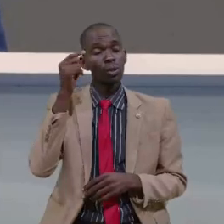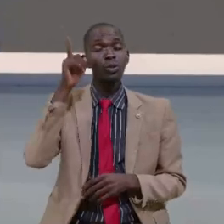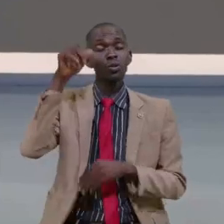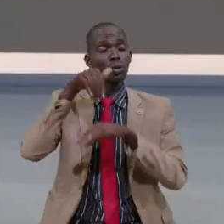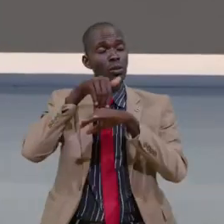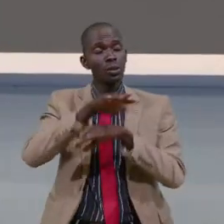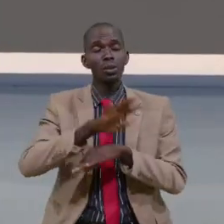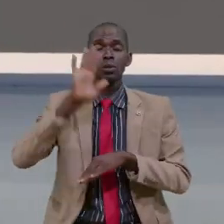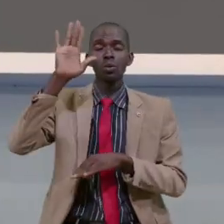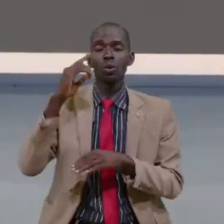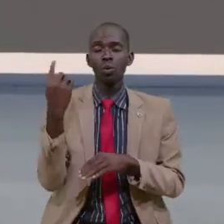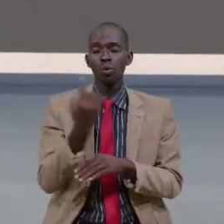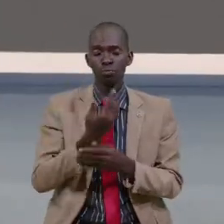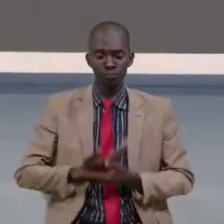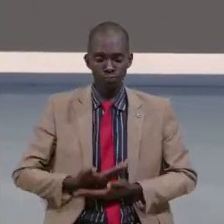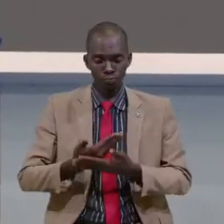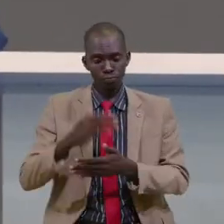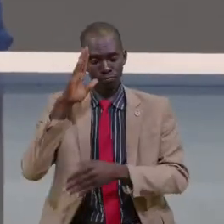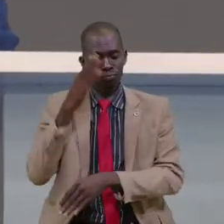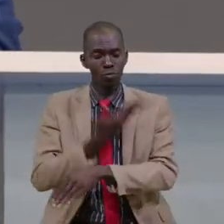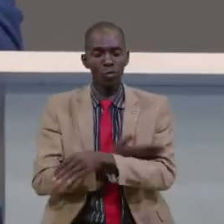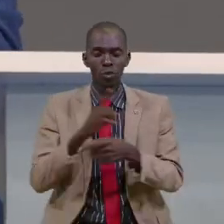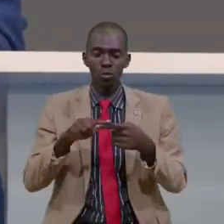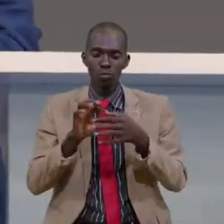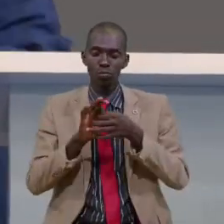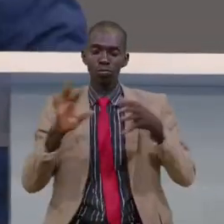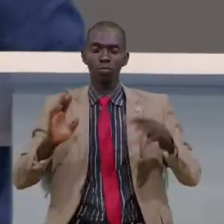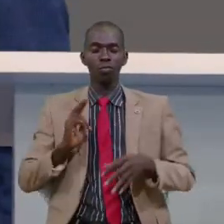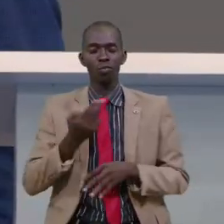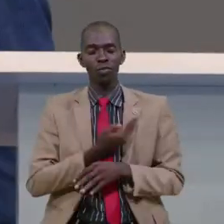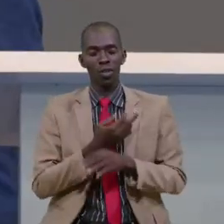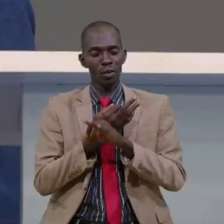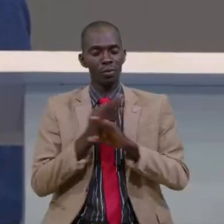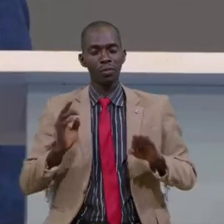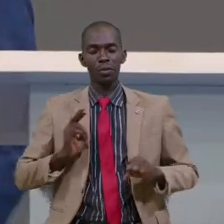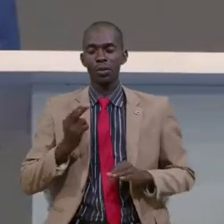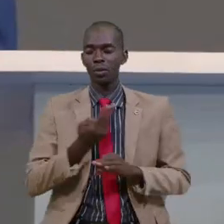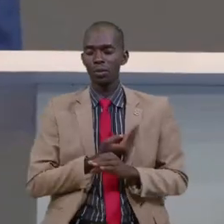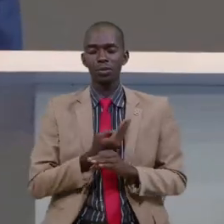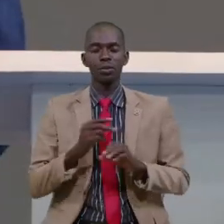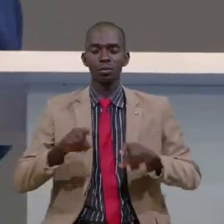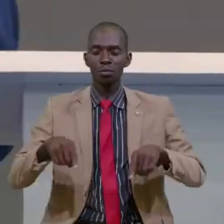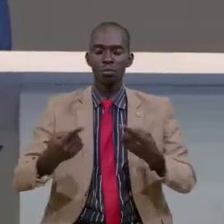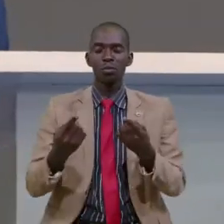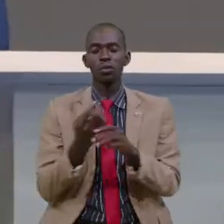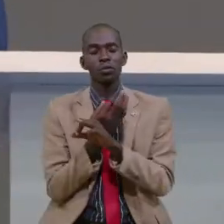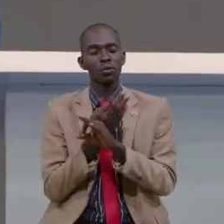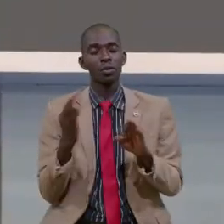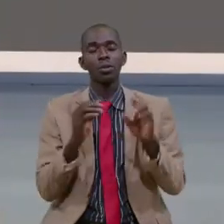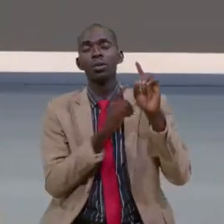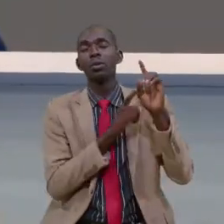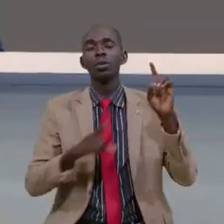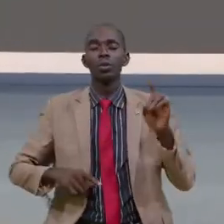que tu as envoyé ton Fils unique nous délier et nous laisser aller libre.